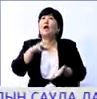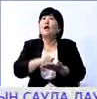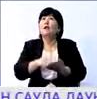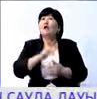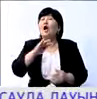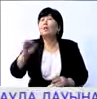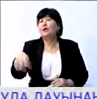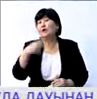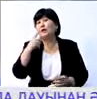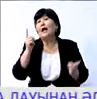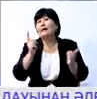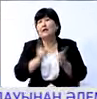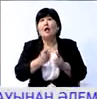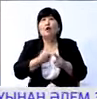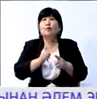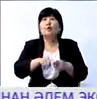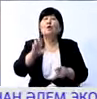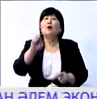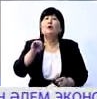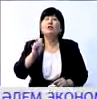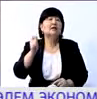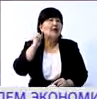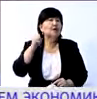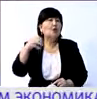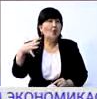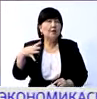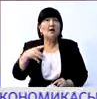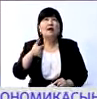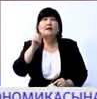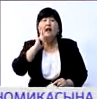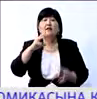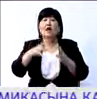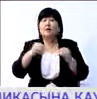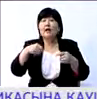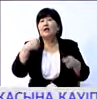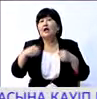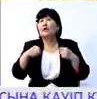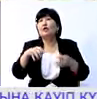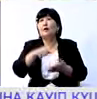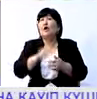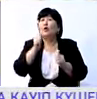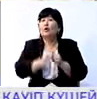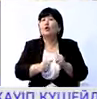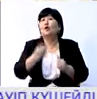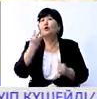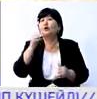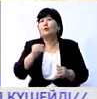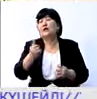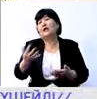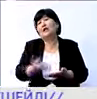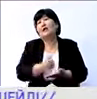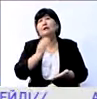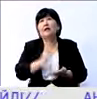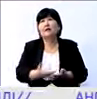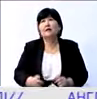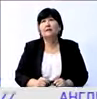жүрген балаларды кезіктіресіз. Бұл Бауыржан, жасы 15-те, тәтті мақта сатумен айналысады. Күнделікті 3000 теңгеге дейін табыс табады